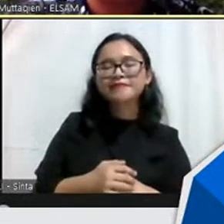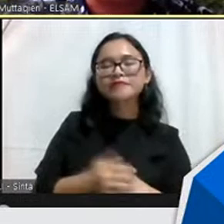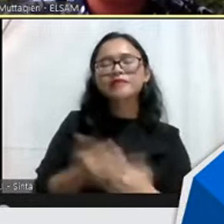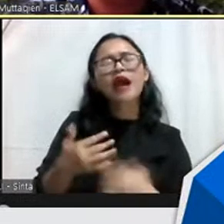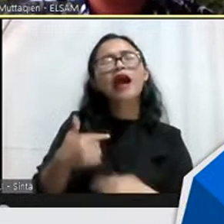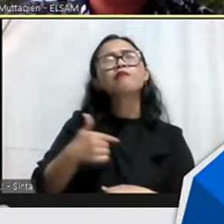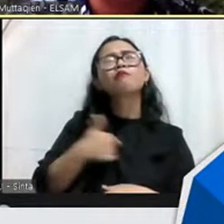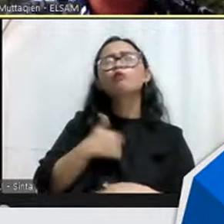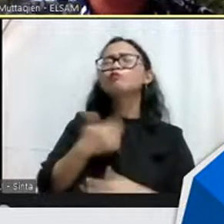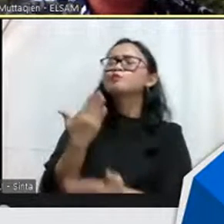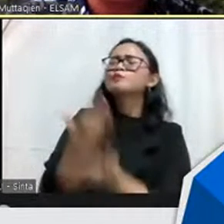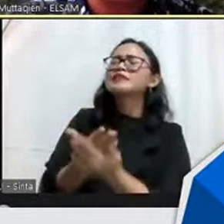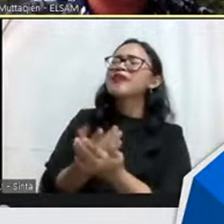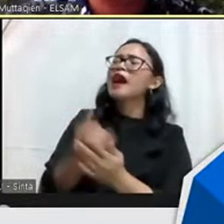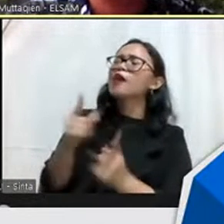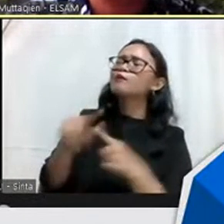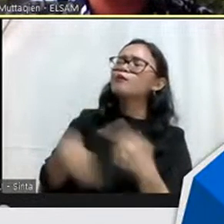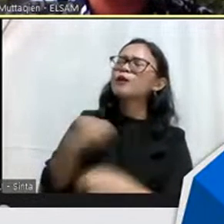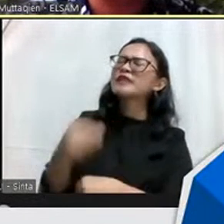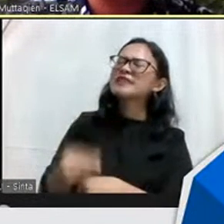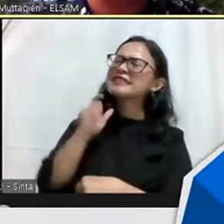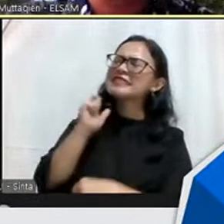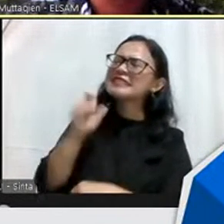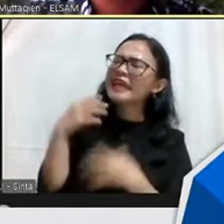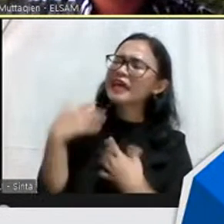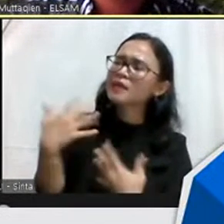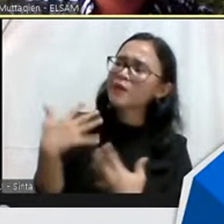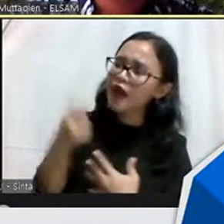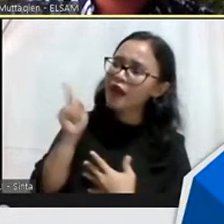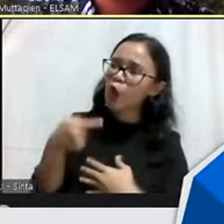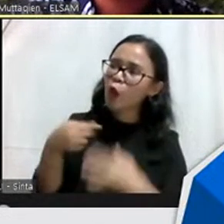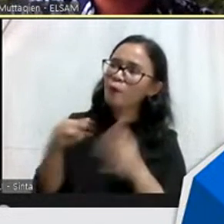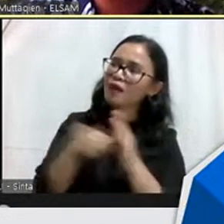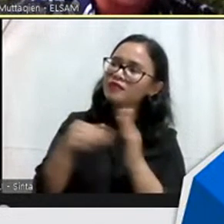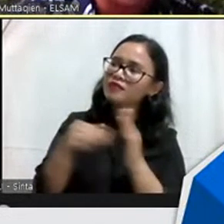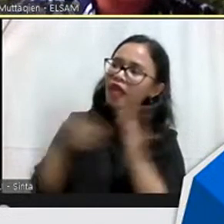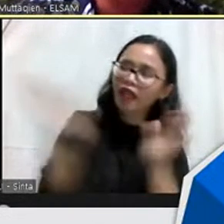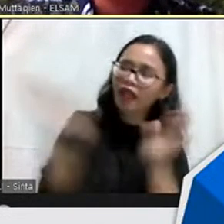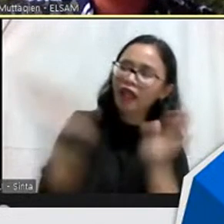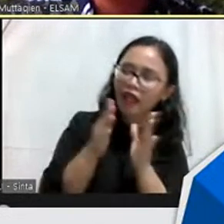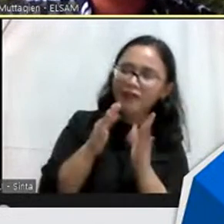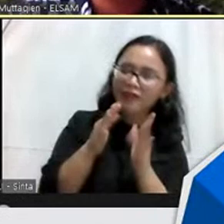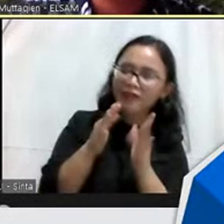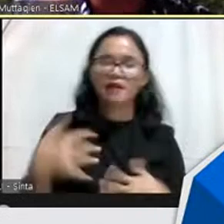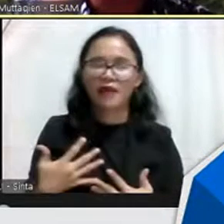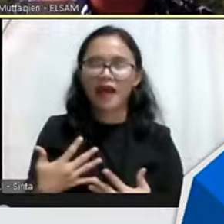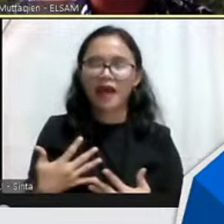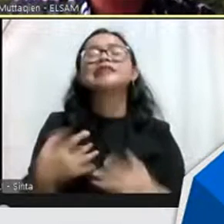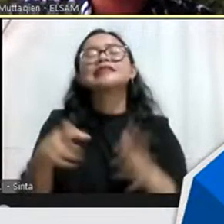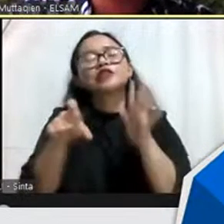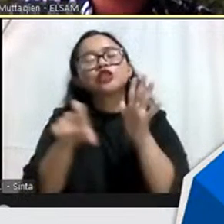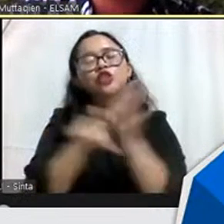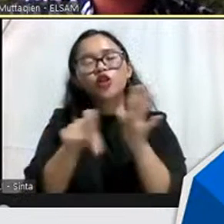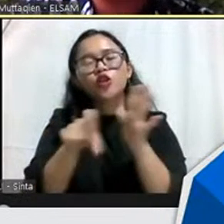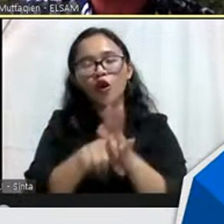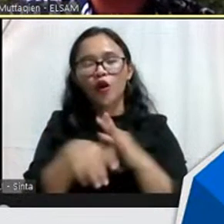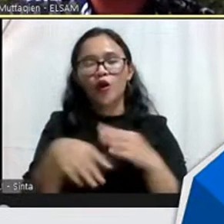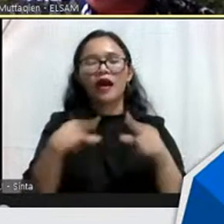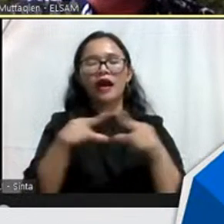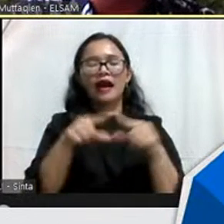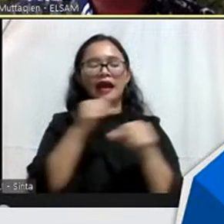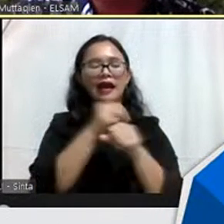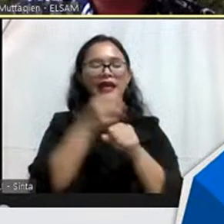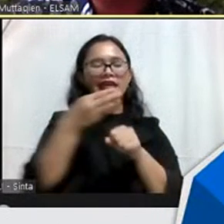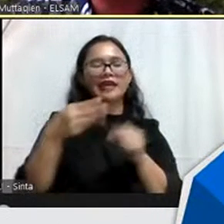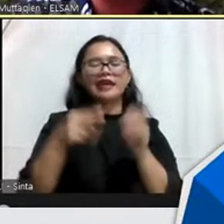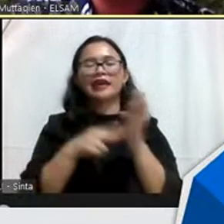Sector bisa berhadapan atau bertemu dengan hal ini sebagai contoh apabila misalnya ee eh ABN Amro sebagai working